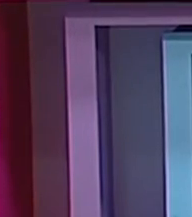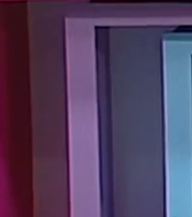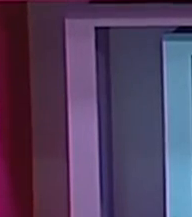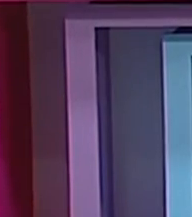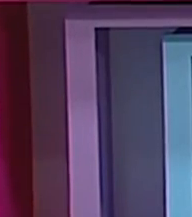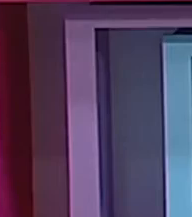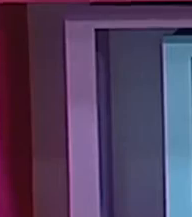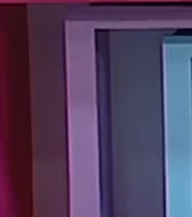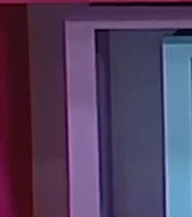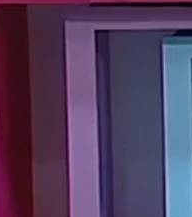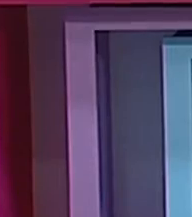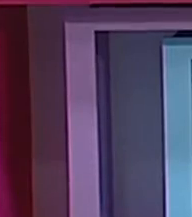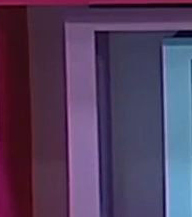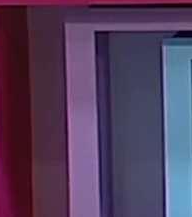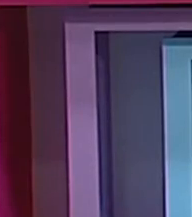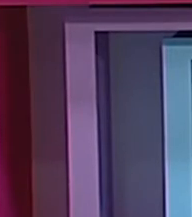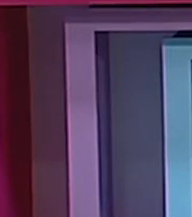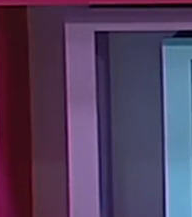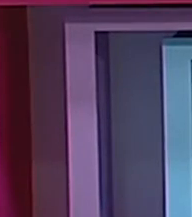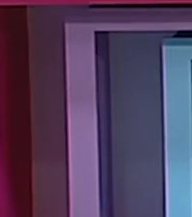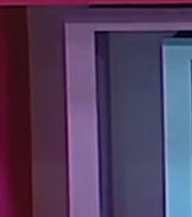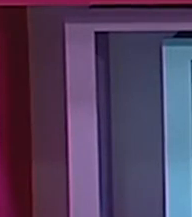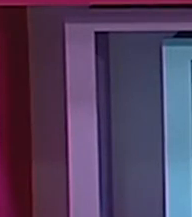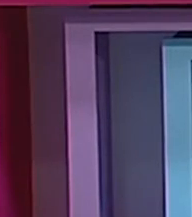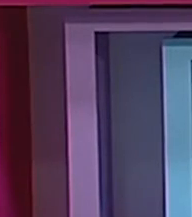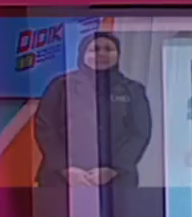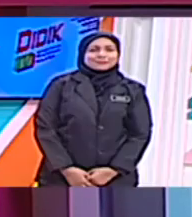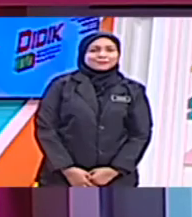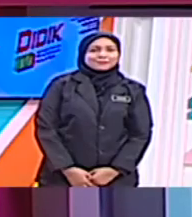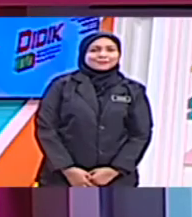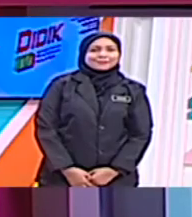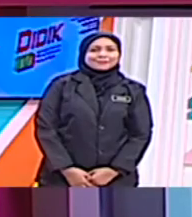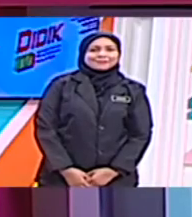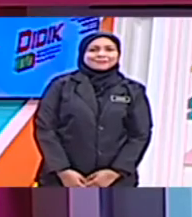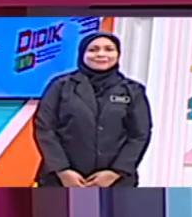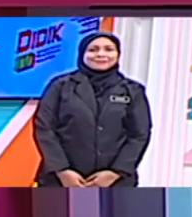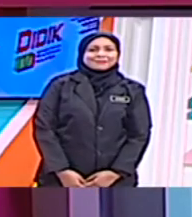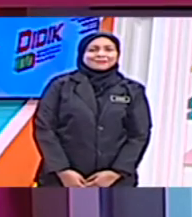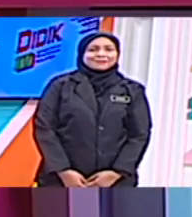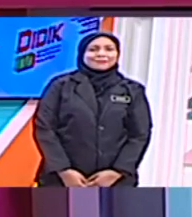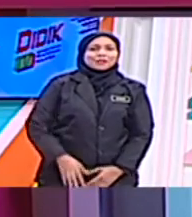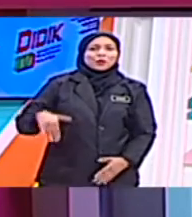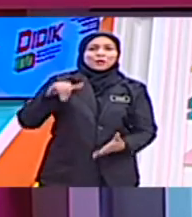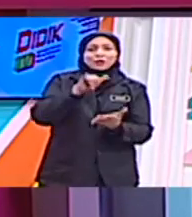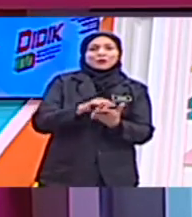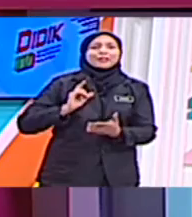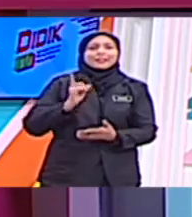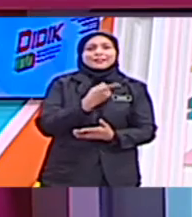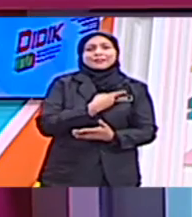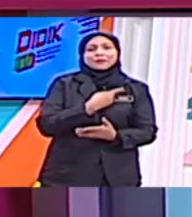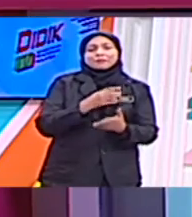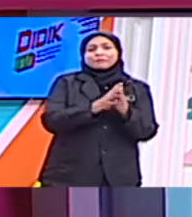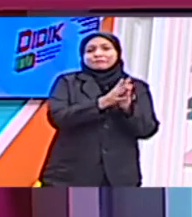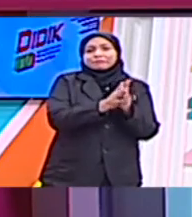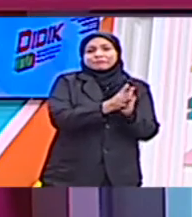Bahasa isyarat. Alhamdulillah kita ada dua bahasa. Jadi ramai adik-adik boleh belajar hari inilah. Okey, sebelum itu cikgu kita nak sanitasi tangan dulu